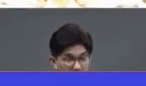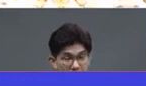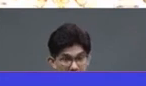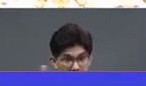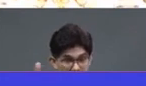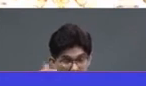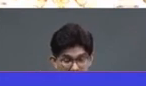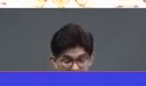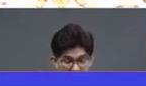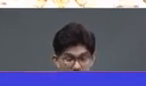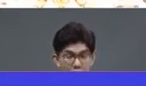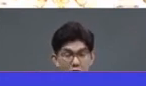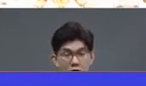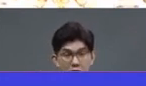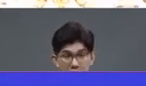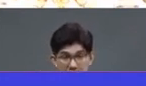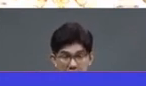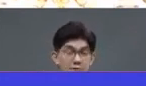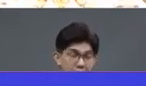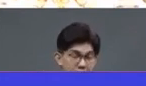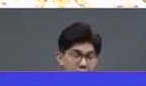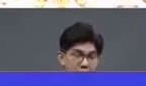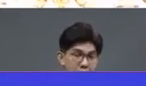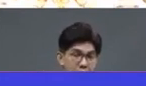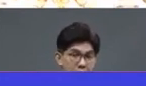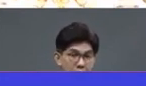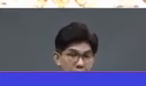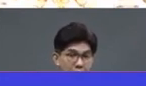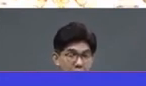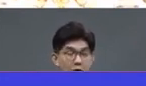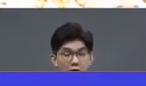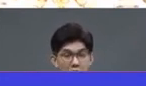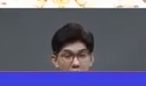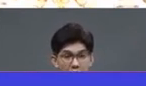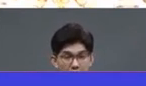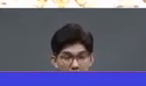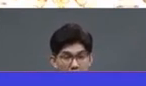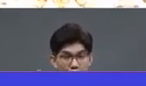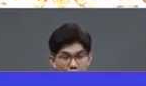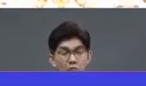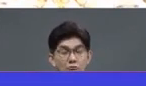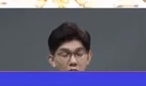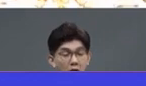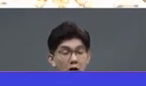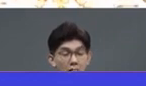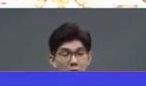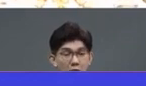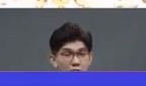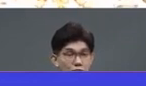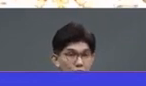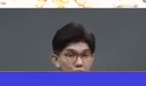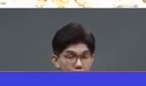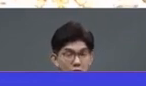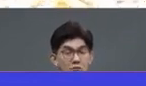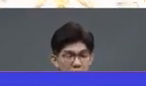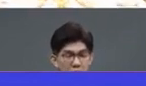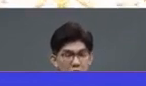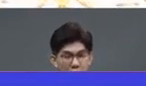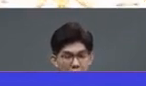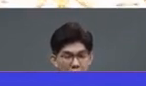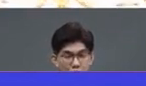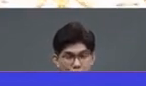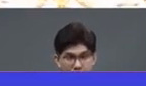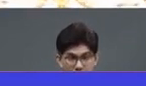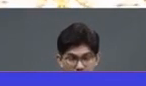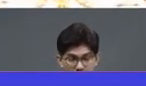รัฐบาลนะครับโดยผลเเขาบอกว่าพอใจมากแล้วก็มากที่สุดนะครับก็เห็นผลความสำเร็จของการทำงานของรัฐบาล